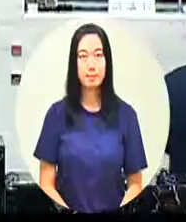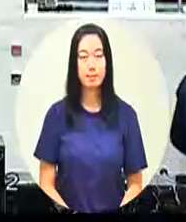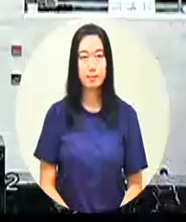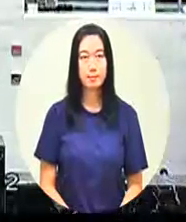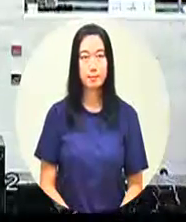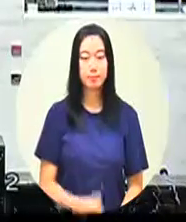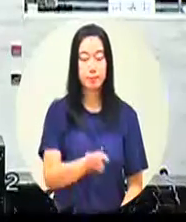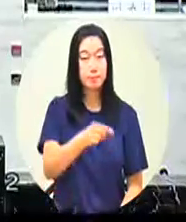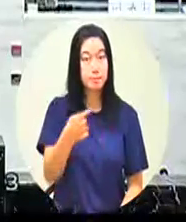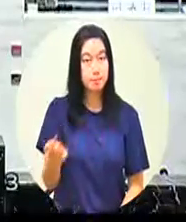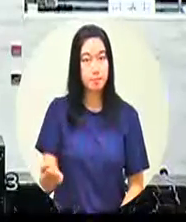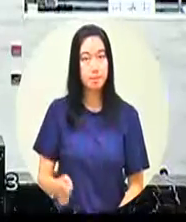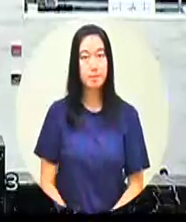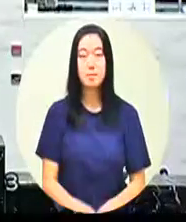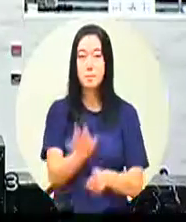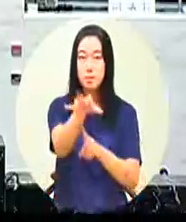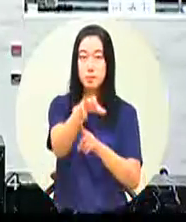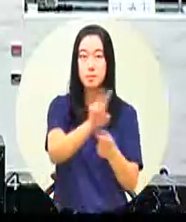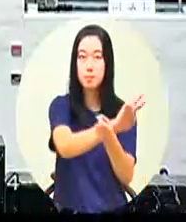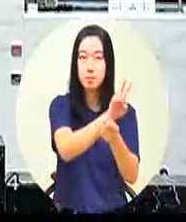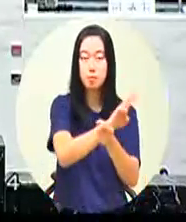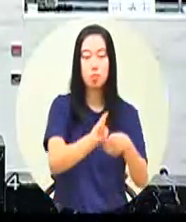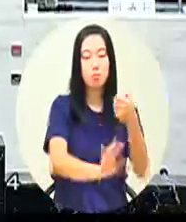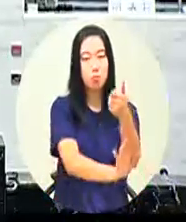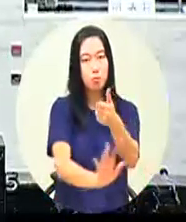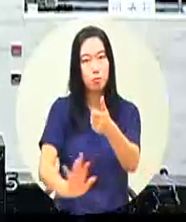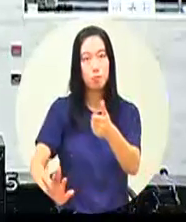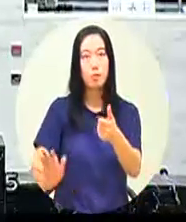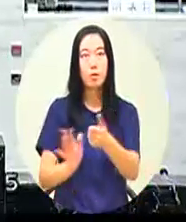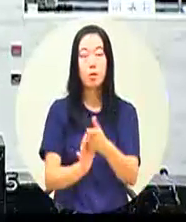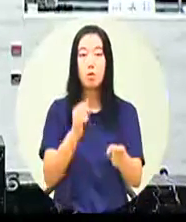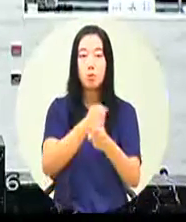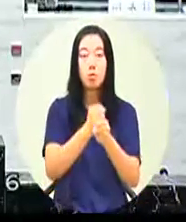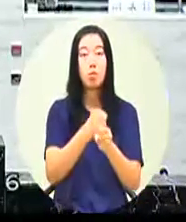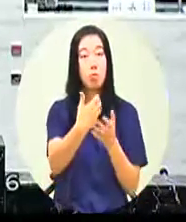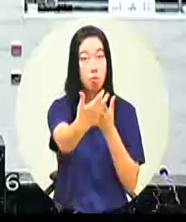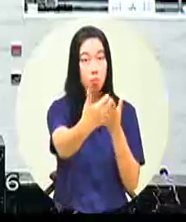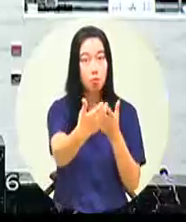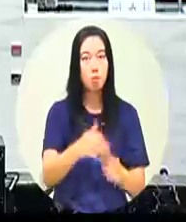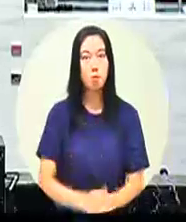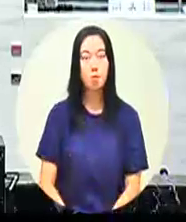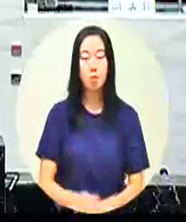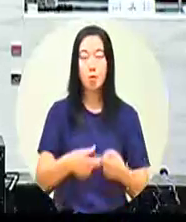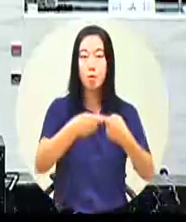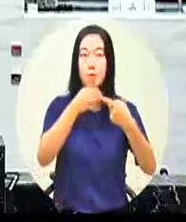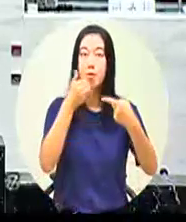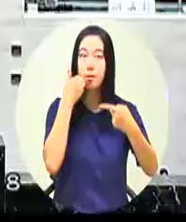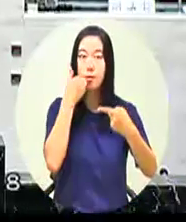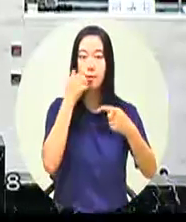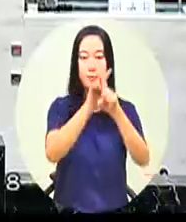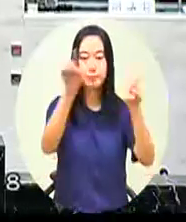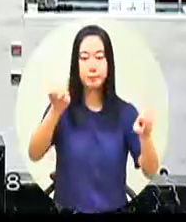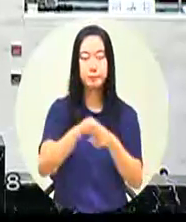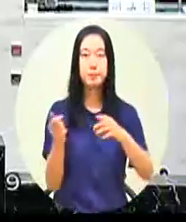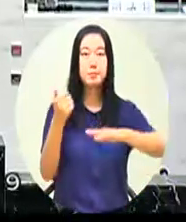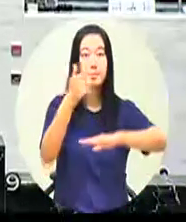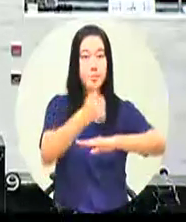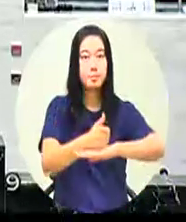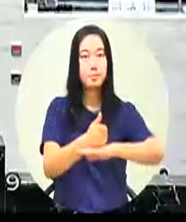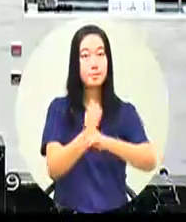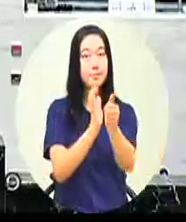接着进行农林委员会议员业务质询，首先请张汉忠议员质询，时间